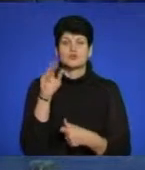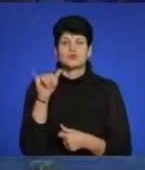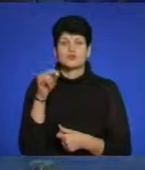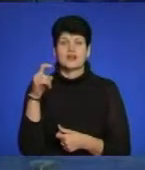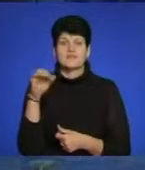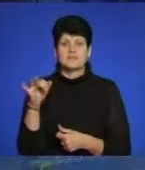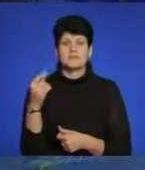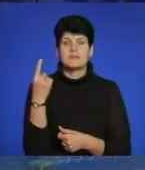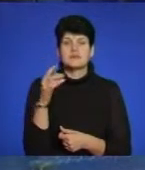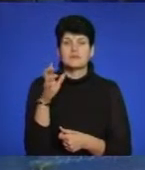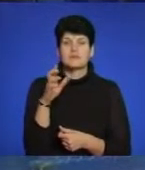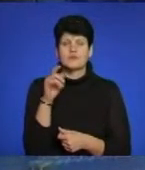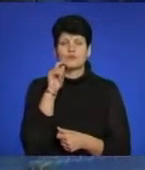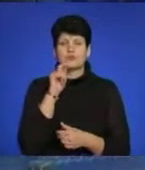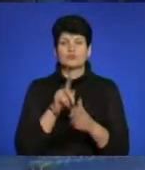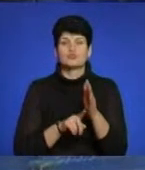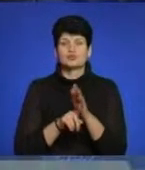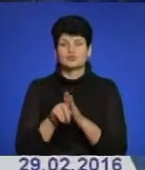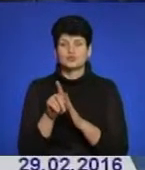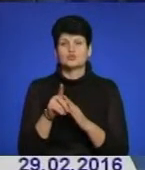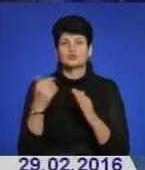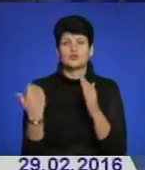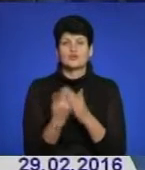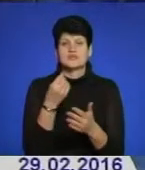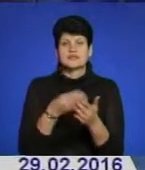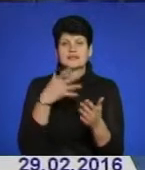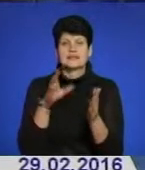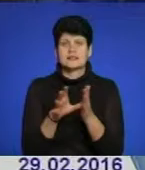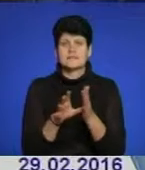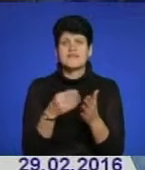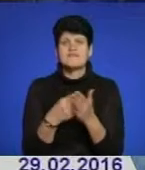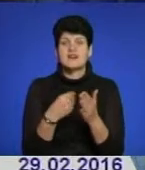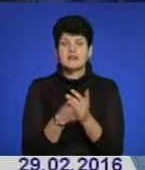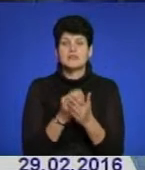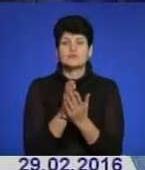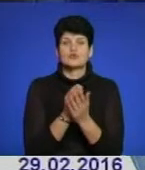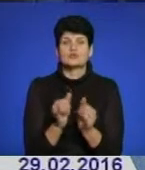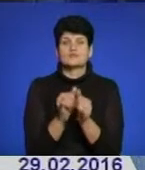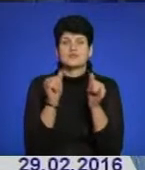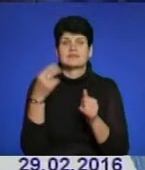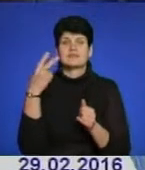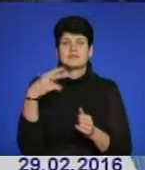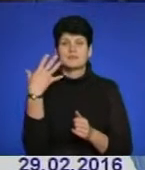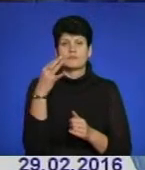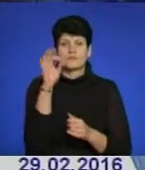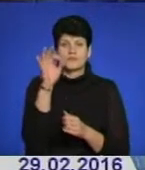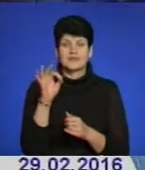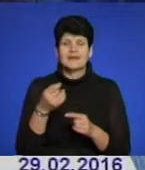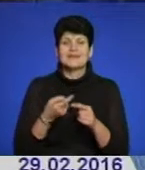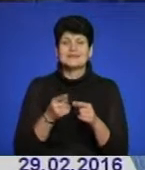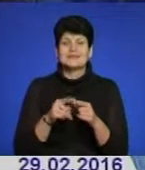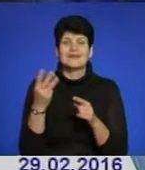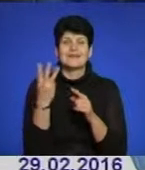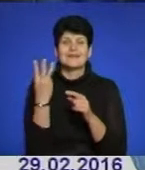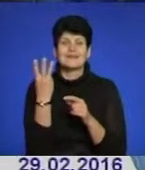1 березня в Україні почнуть діяти нові тарифи на електроенергію. Вартість послуг зросла на 25%. Це третій етап виведення галузі